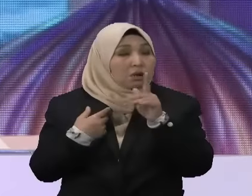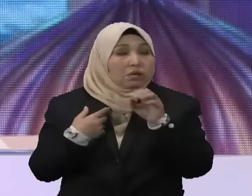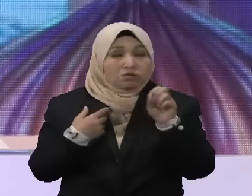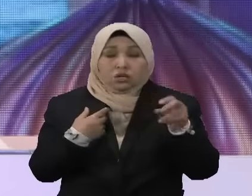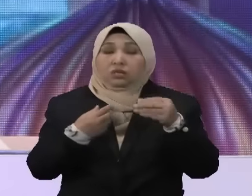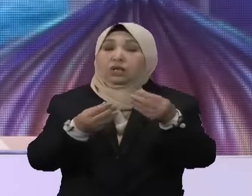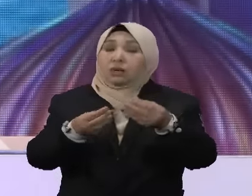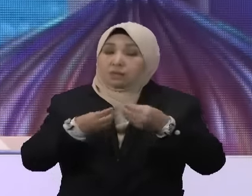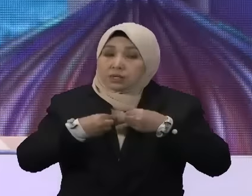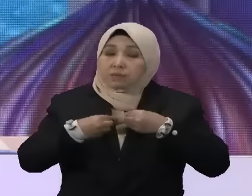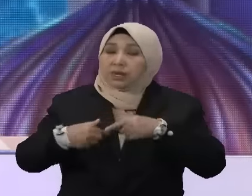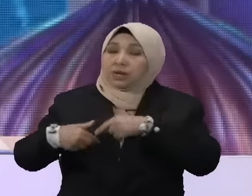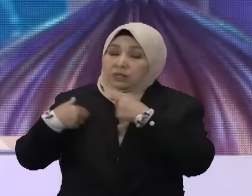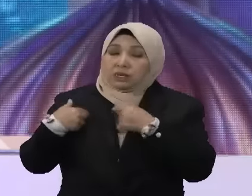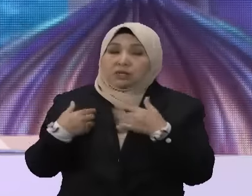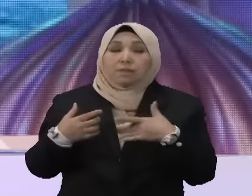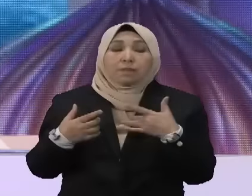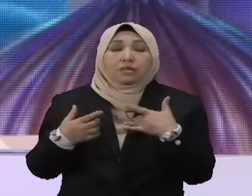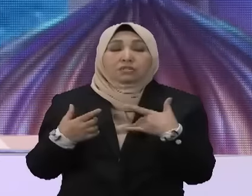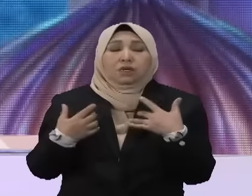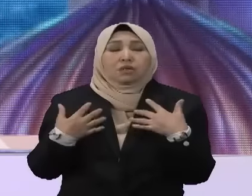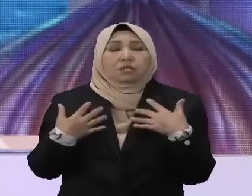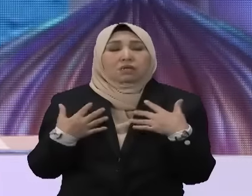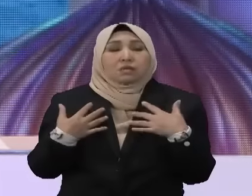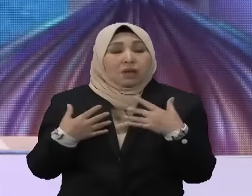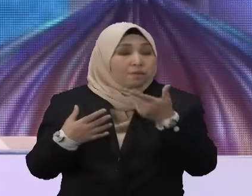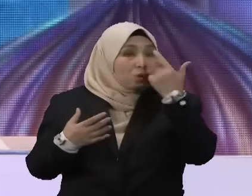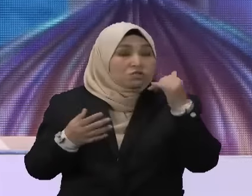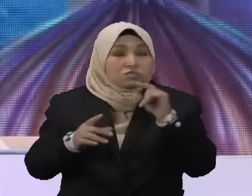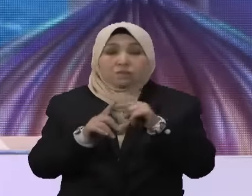hati dan perasaan gemetar itu keluar. Okay, kerana